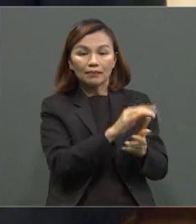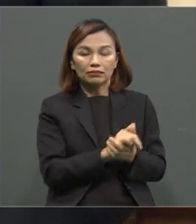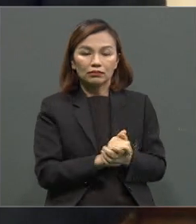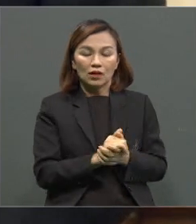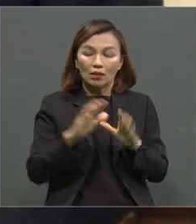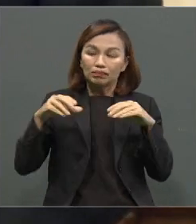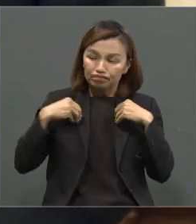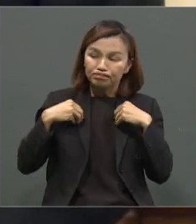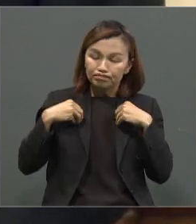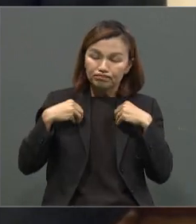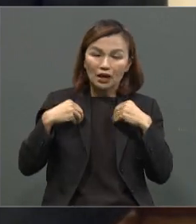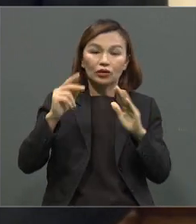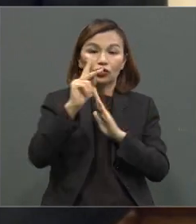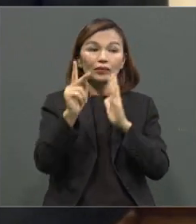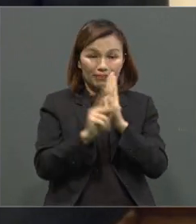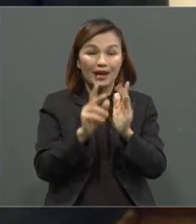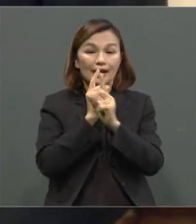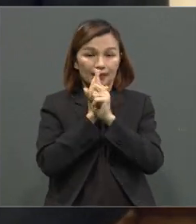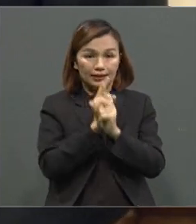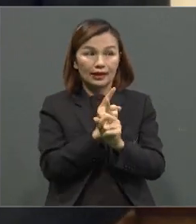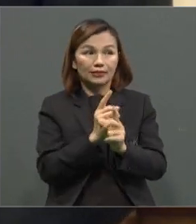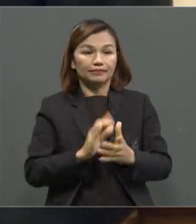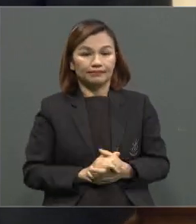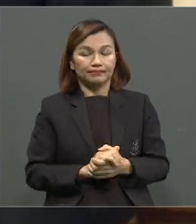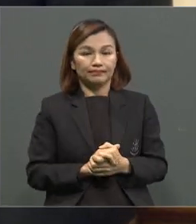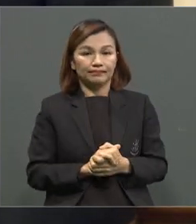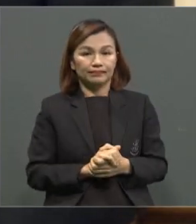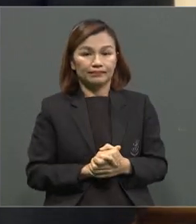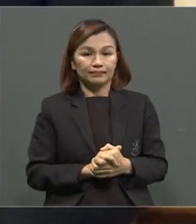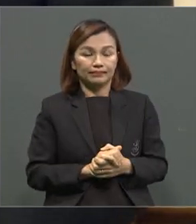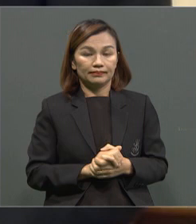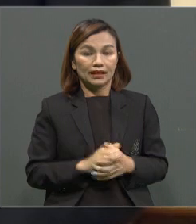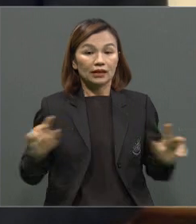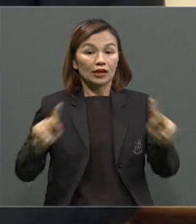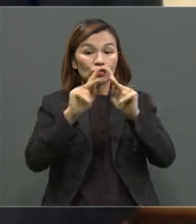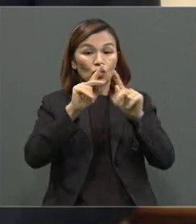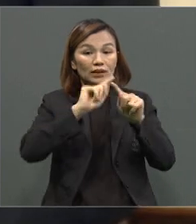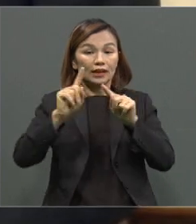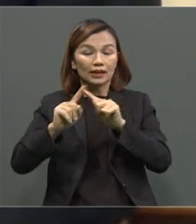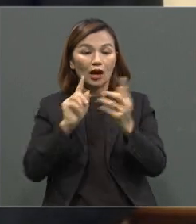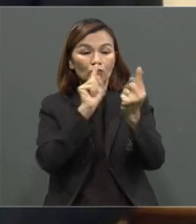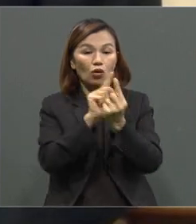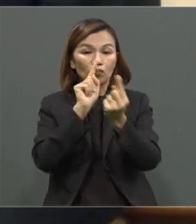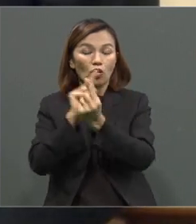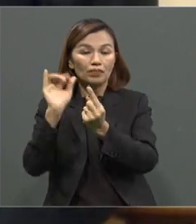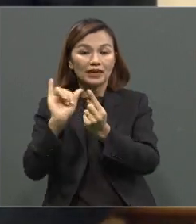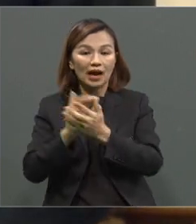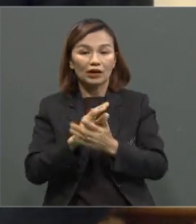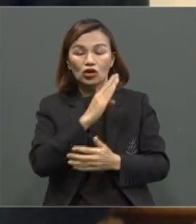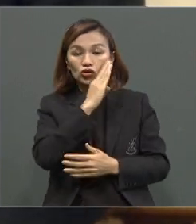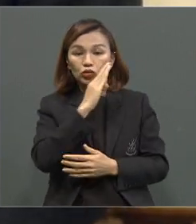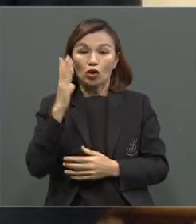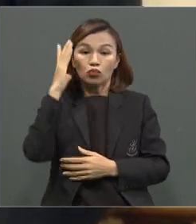านจะดำเนินการตกหมายและให้ความเป็นธรรมกับทุกฝ่ายแค่นั้นเองครับกระทรวงอื่นก็ยังไม่ได้เจอกันพรุ่งนี้อาจจะมีการถ้าเกิดมีใคร